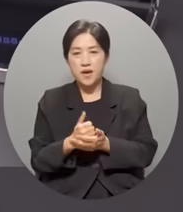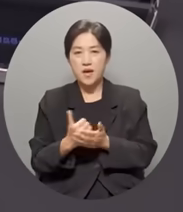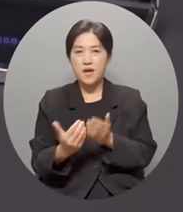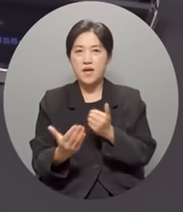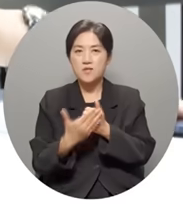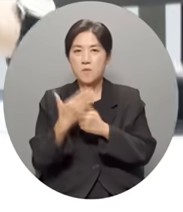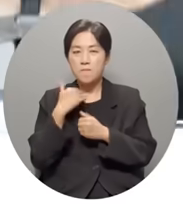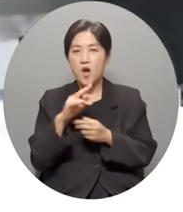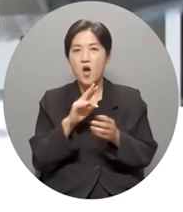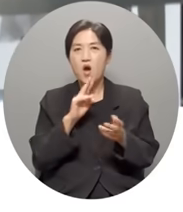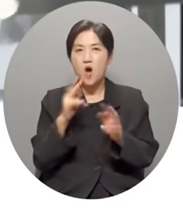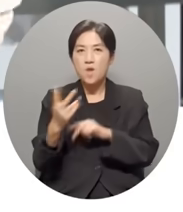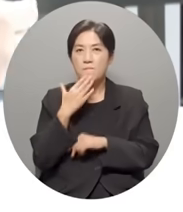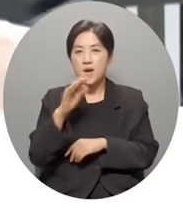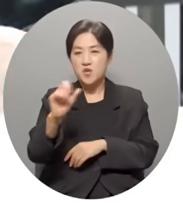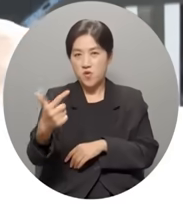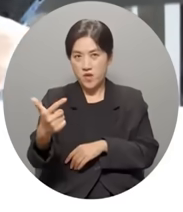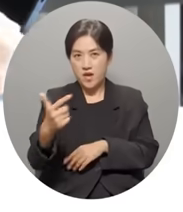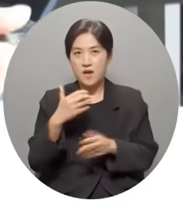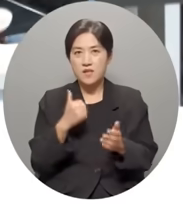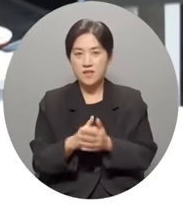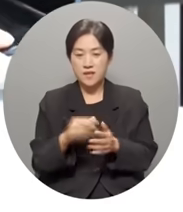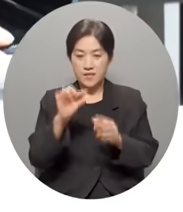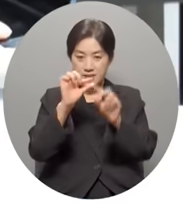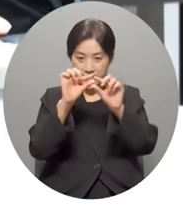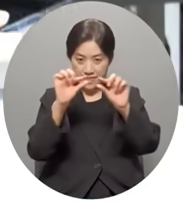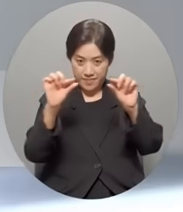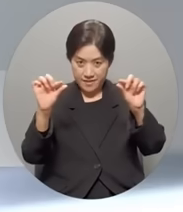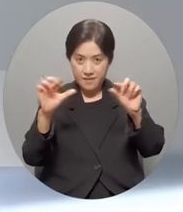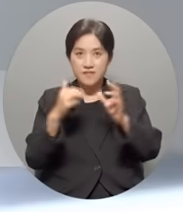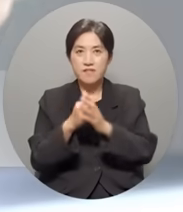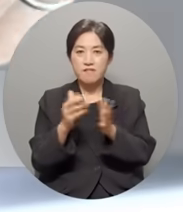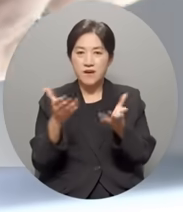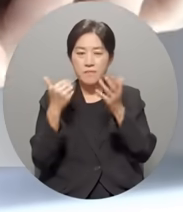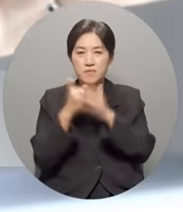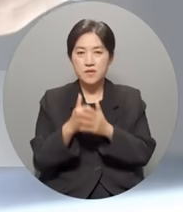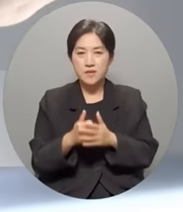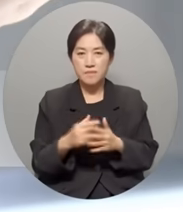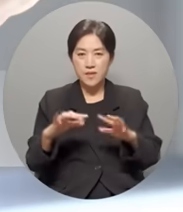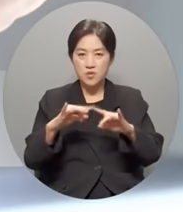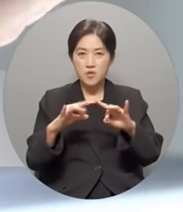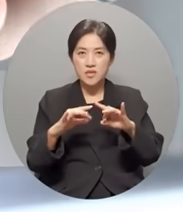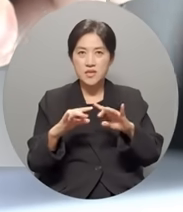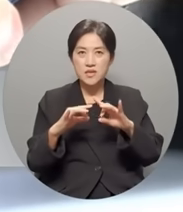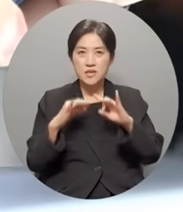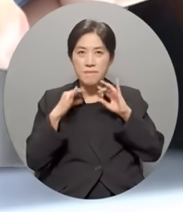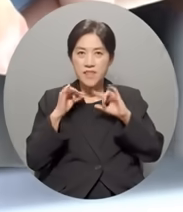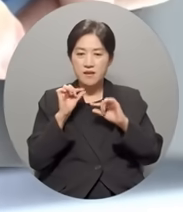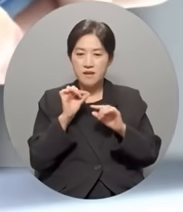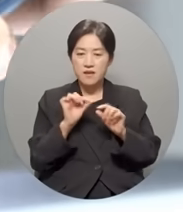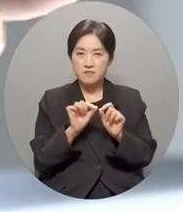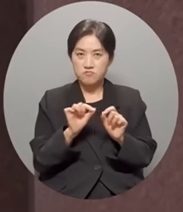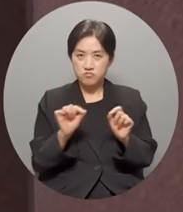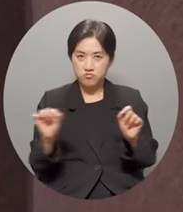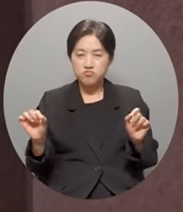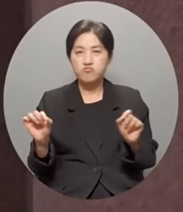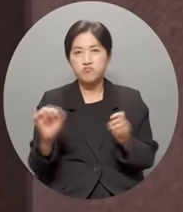16개국. 더 얇아지고 가벼워졌는데도 배터리 사용 시간은 오히려 늘어나는 등 성능도 개선됐습니다.